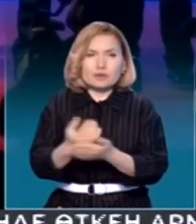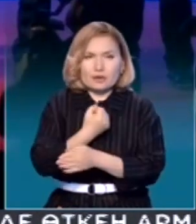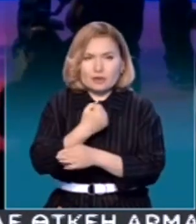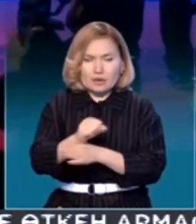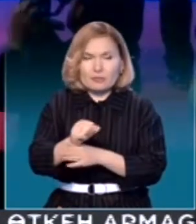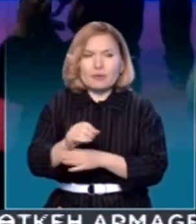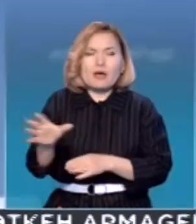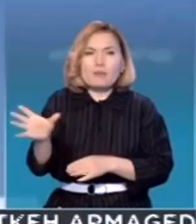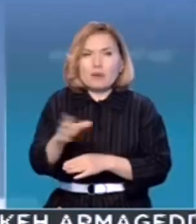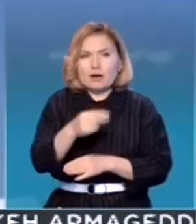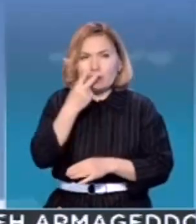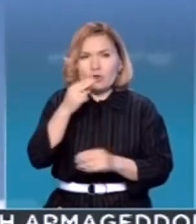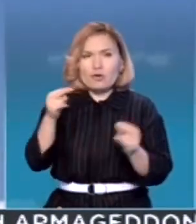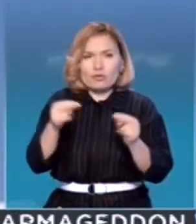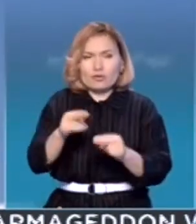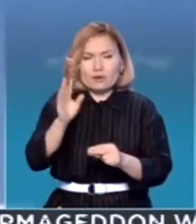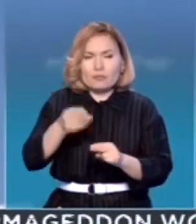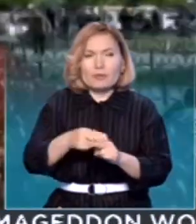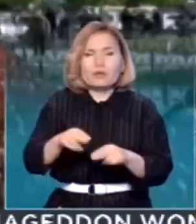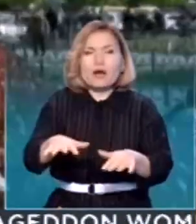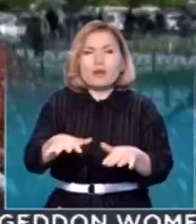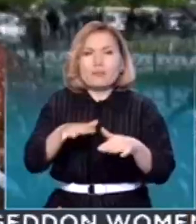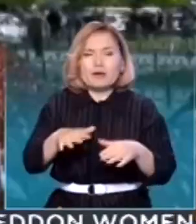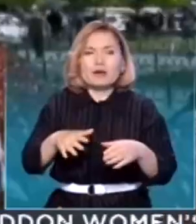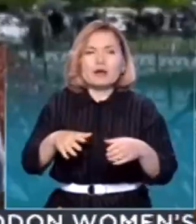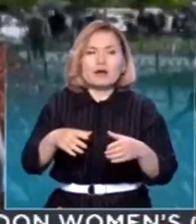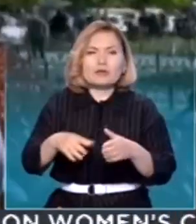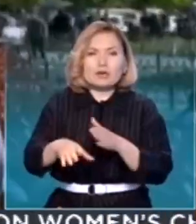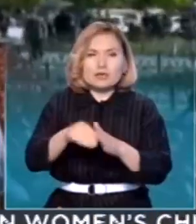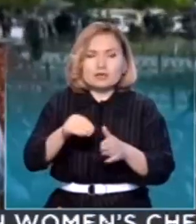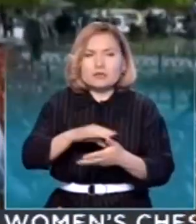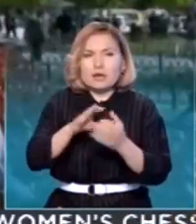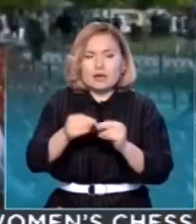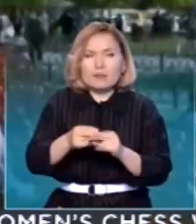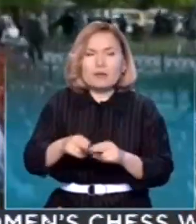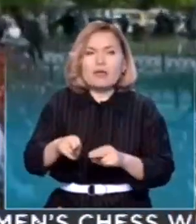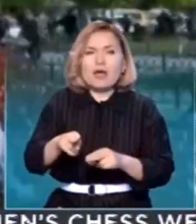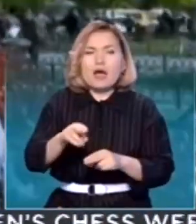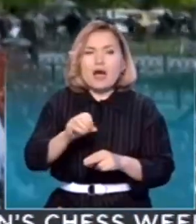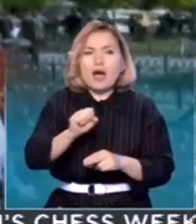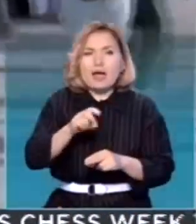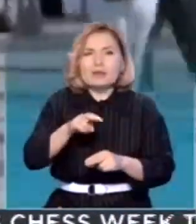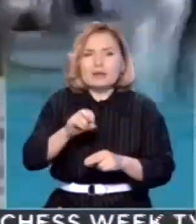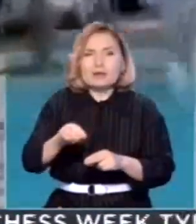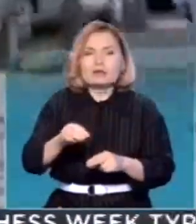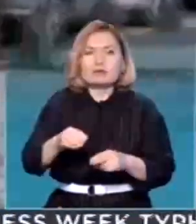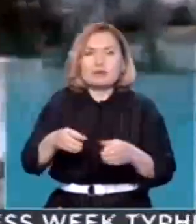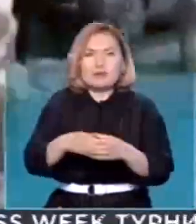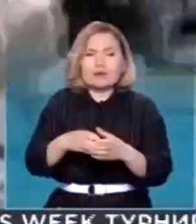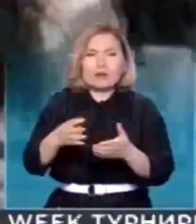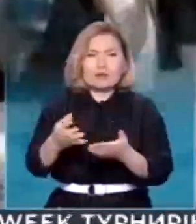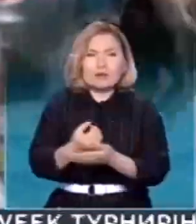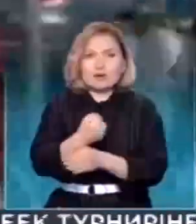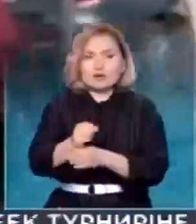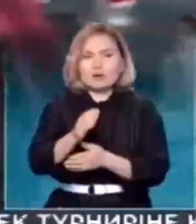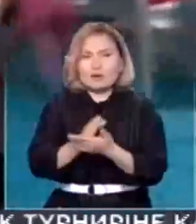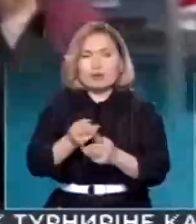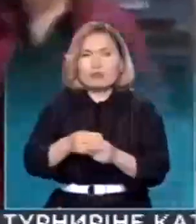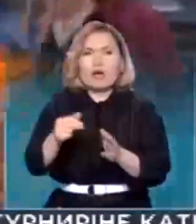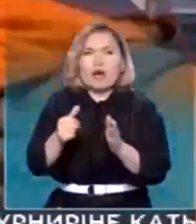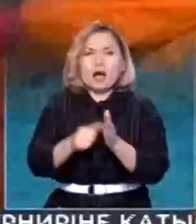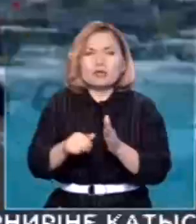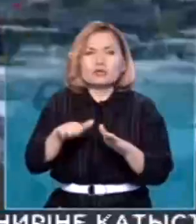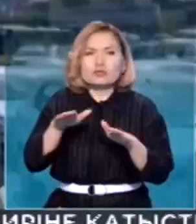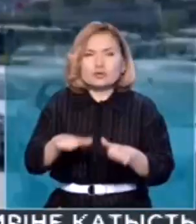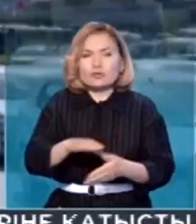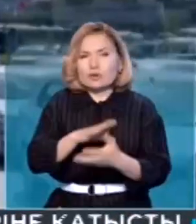Мұны барлығы да көреді. Ал парламенттік сайлауда басым дауысқа биліктегі әділет және даму партиясы қол жеткізді. Соңғы мәліметке сай 600